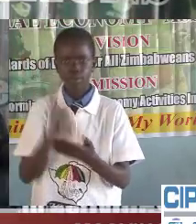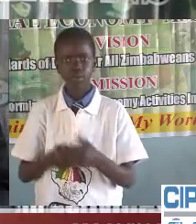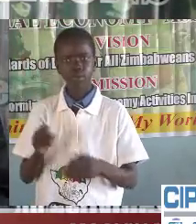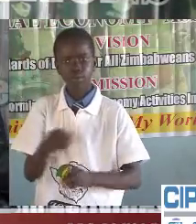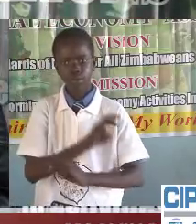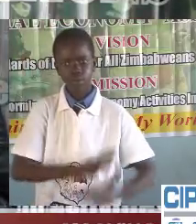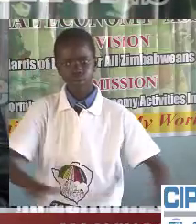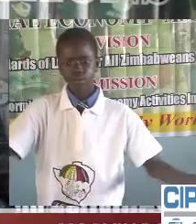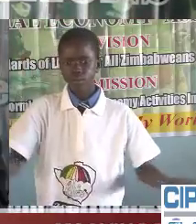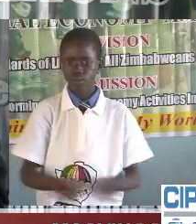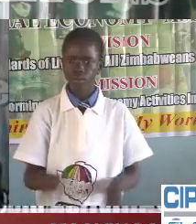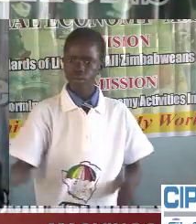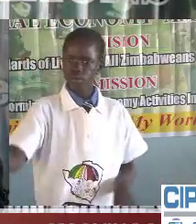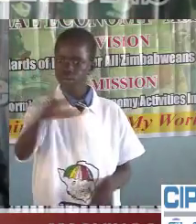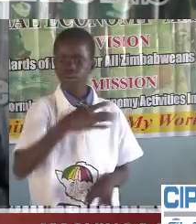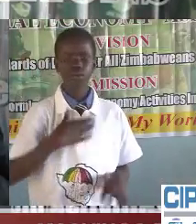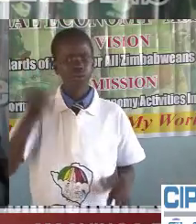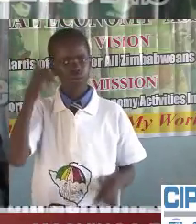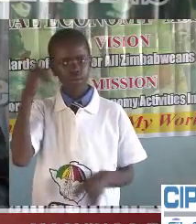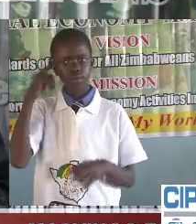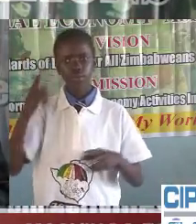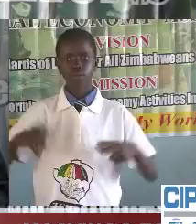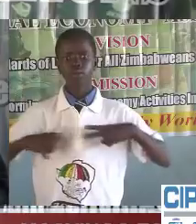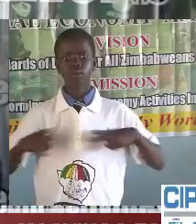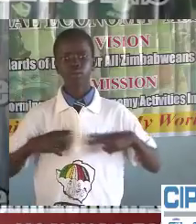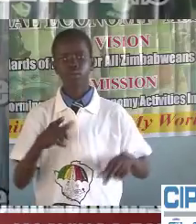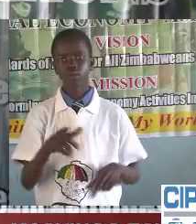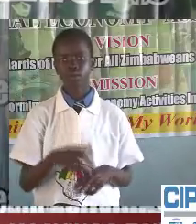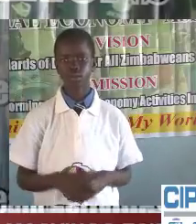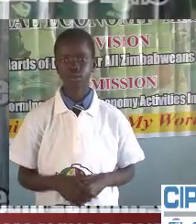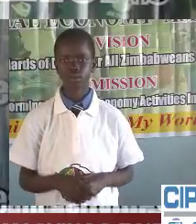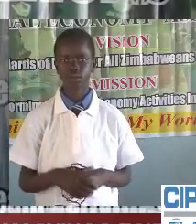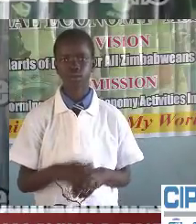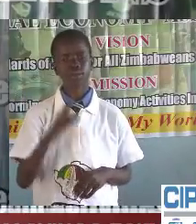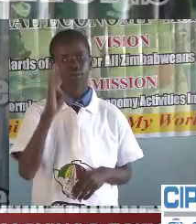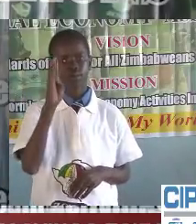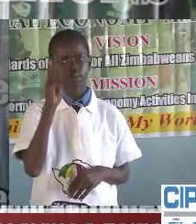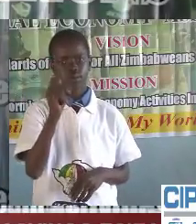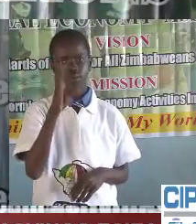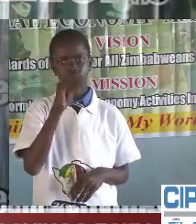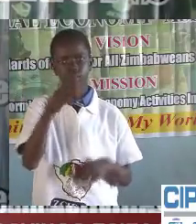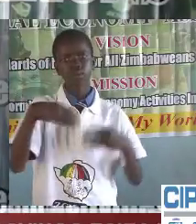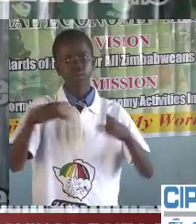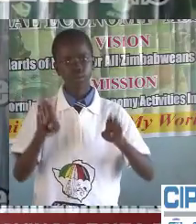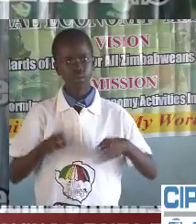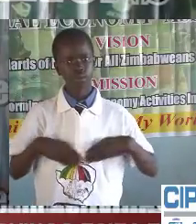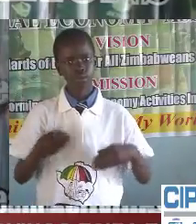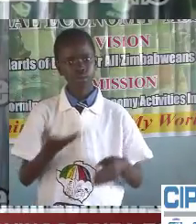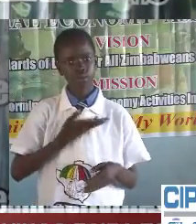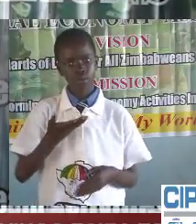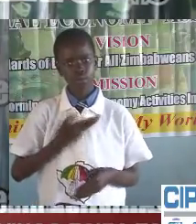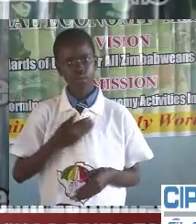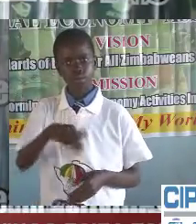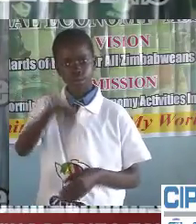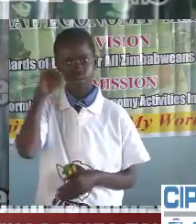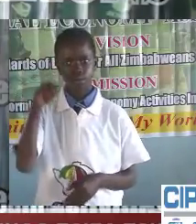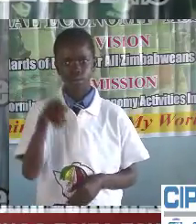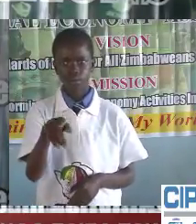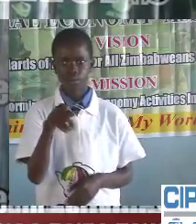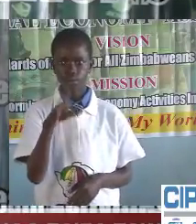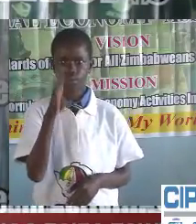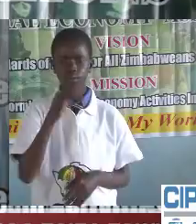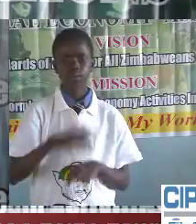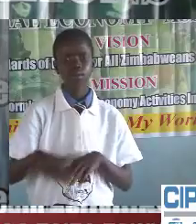kuti tizvizive kukosha kwazvo. Uye zvinhu zvakatenderwa neutungamiri hweZimbabwe nekuti akapiwa authority kuti